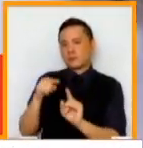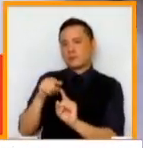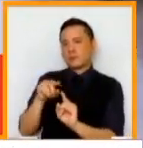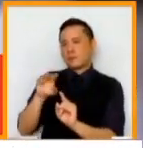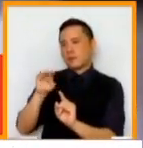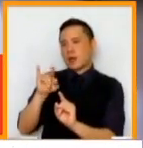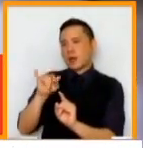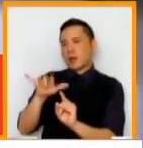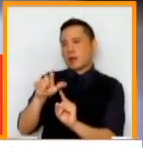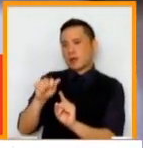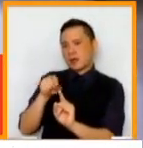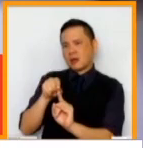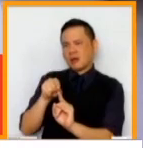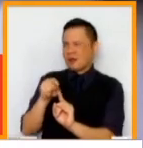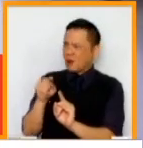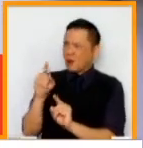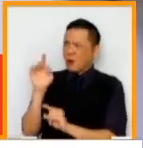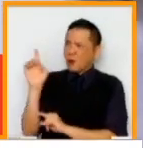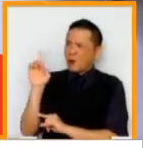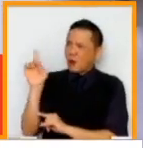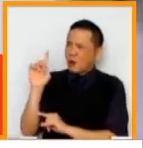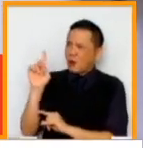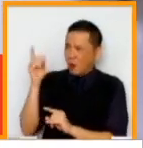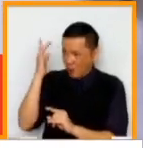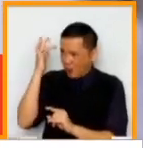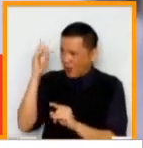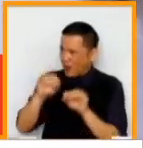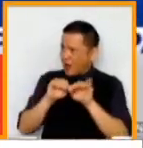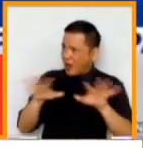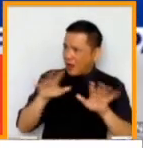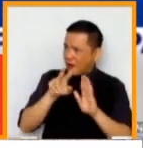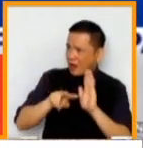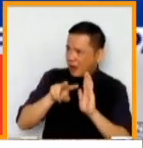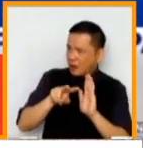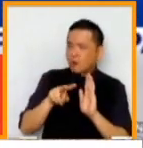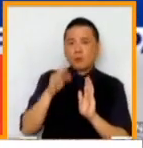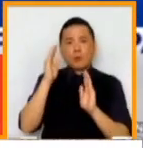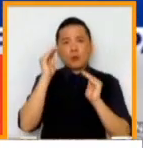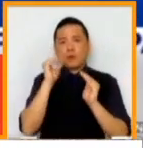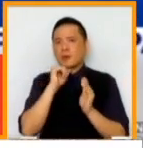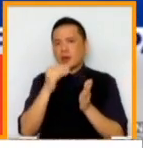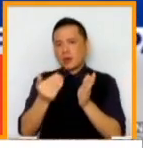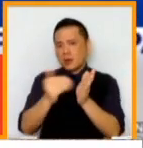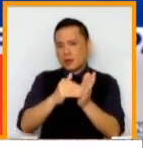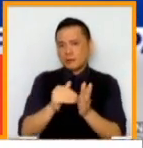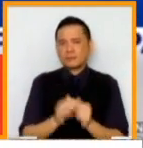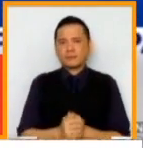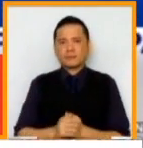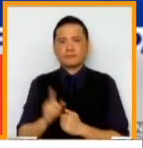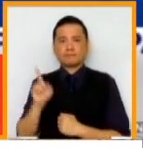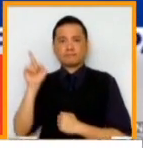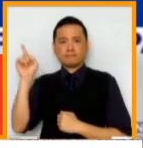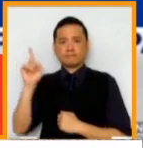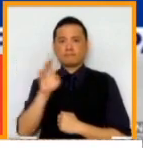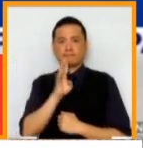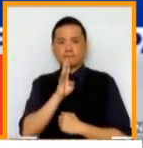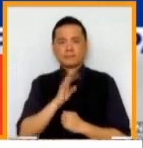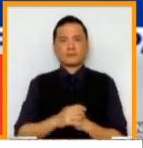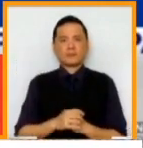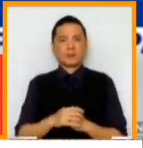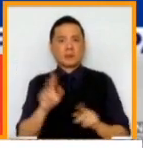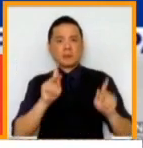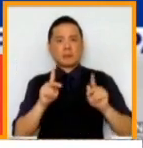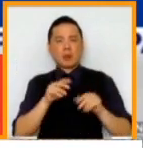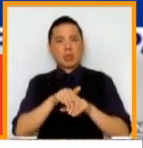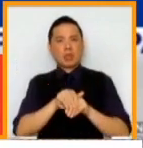paano at bakit nag-leak ang video, pero sana raw hindi na ito maulit. Ang mga tao niyan matatakot ng magsalita in an IATF meeting. Hindi mo